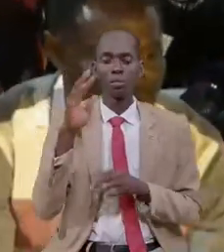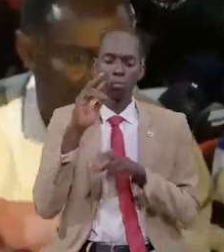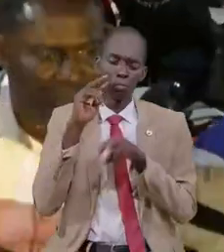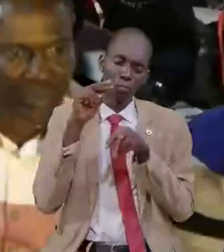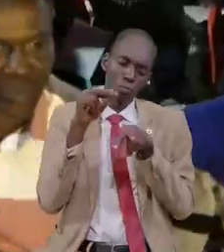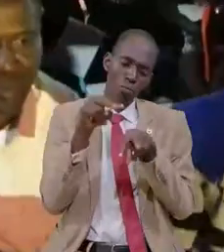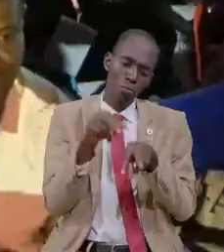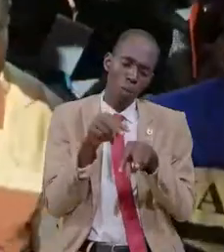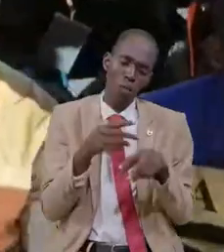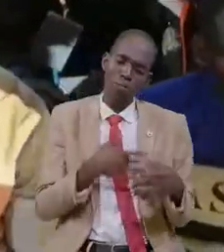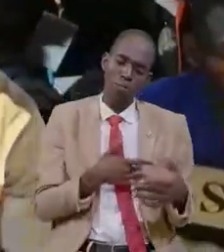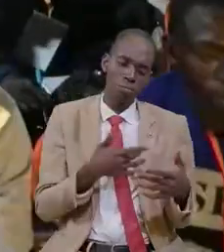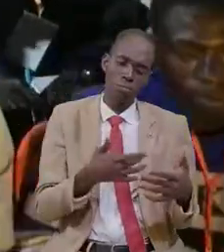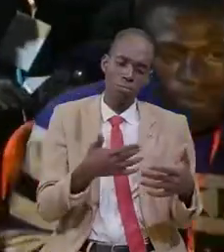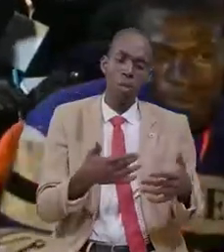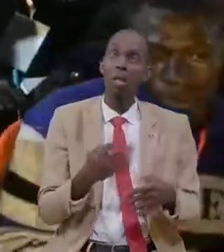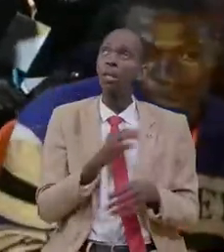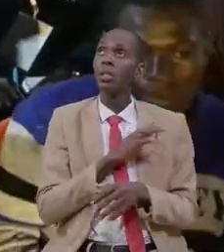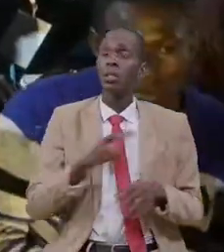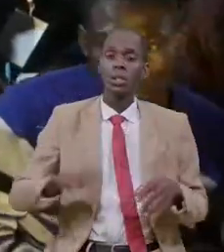regardez ton cas et Christ,